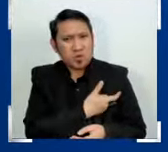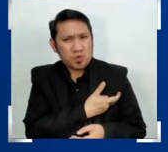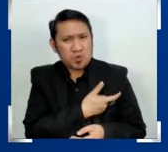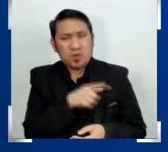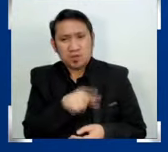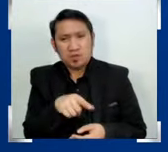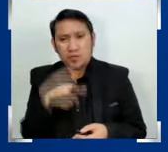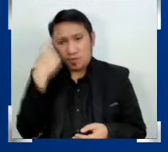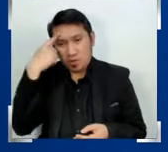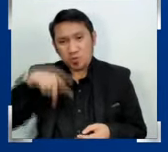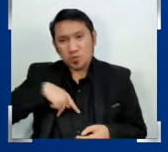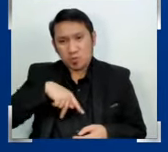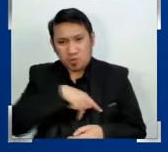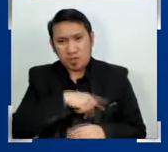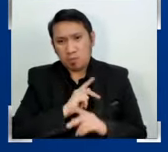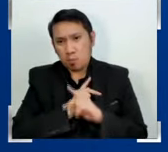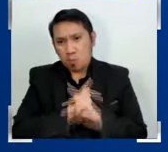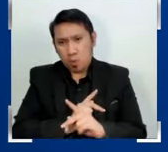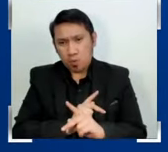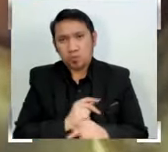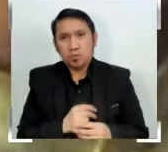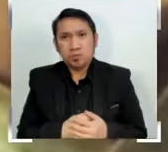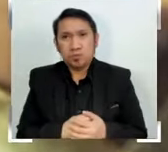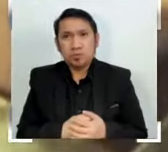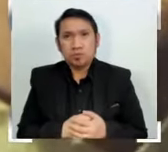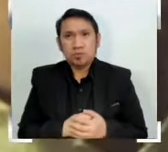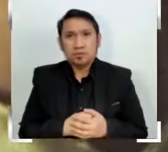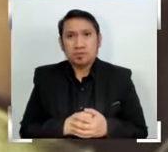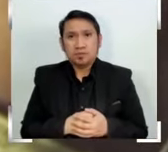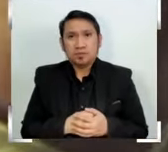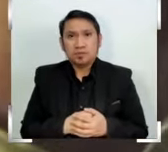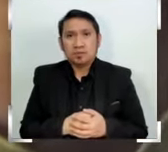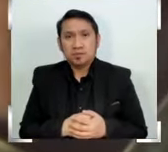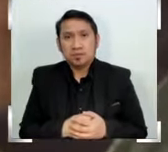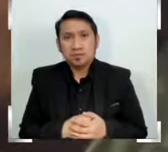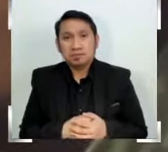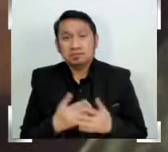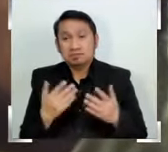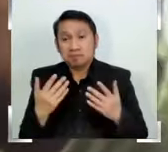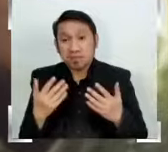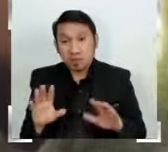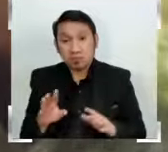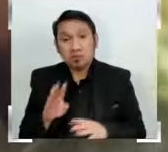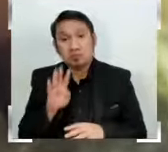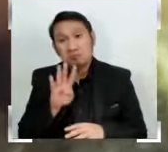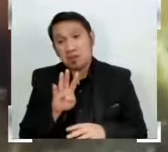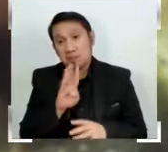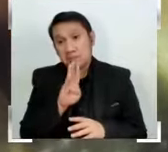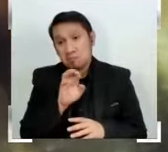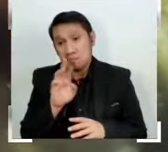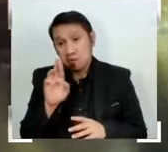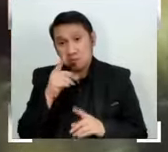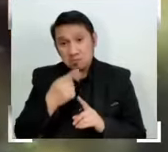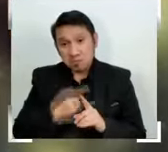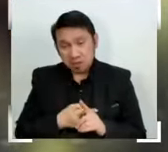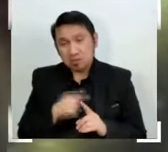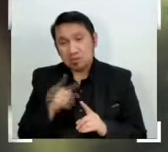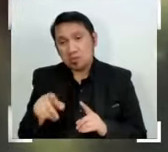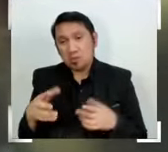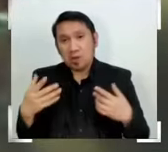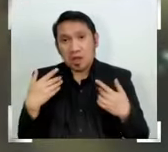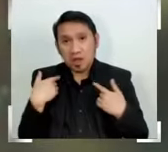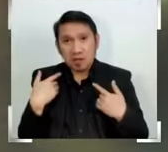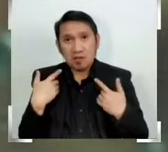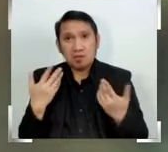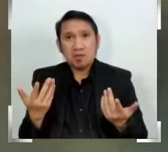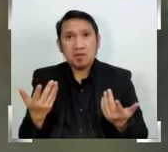yung streptococcus pneumonia. Pagpasok ng Burmans, naobserbahan din ng Health Department ang pagdami ng influenza-like illnesses